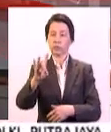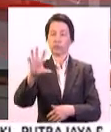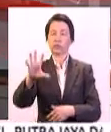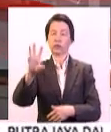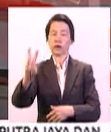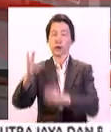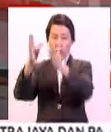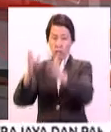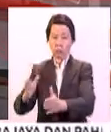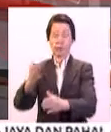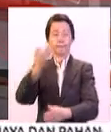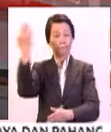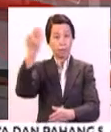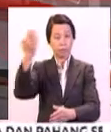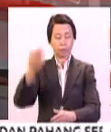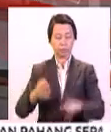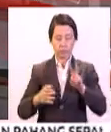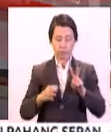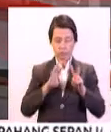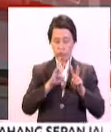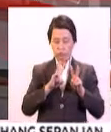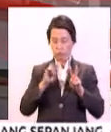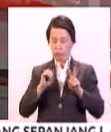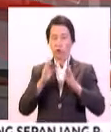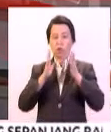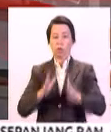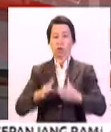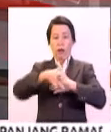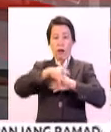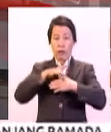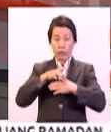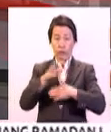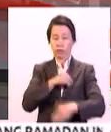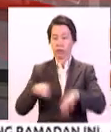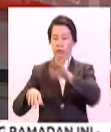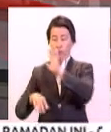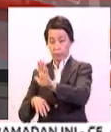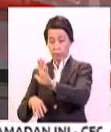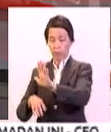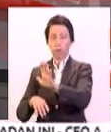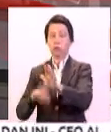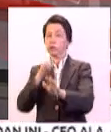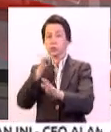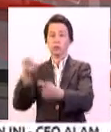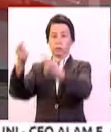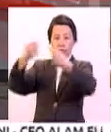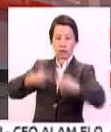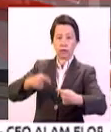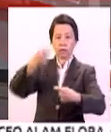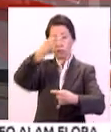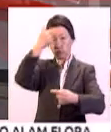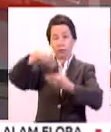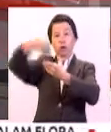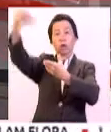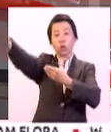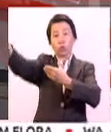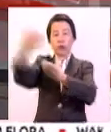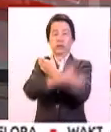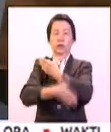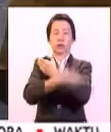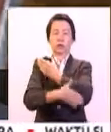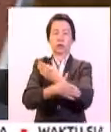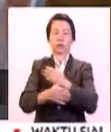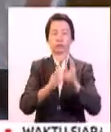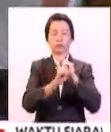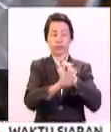39,856 pengundi biasa, 270 pengundi awal dan 5 orang pengundi tidak hadir luar negara. Kempen yang